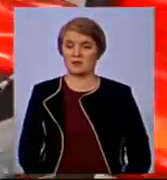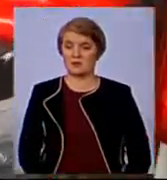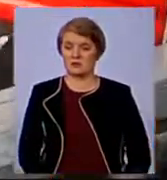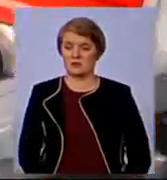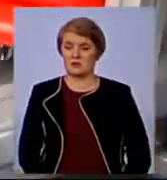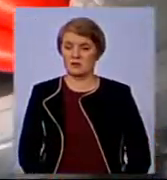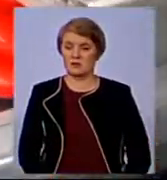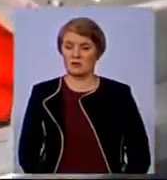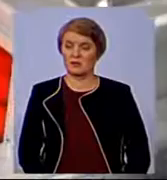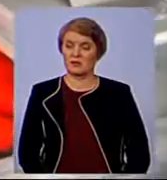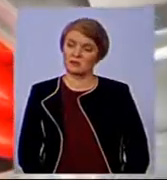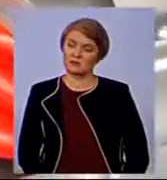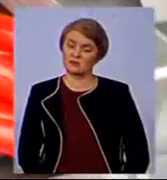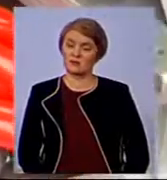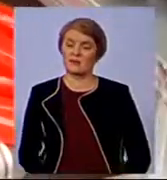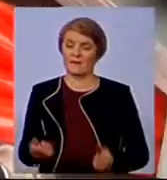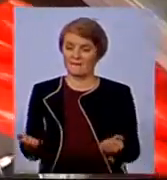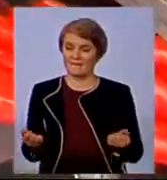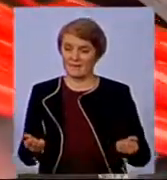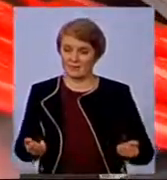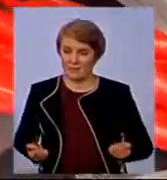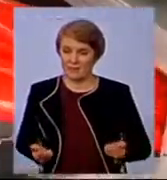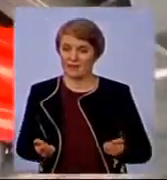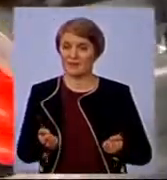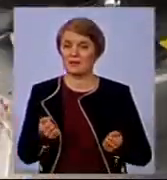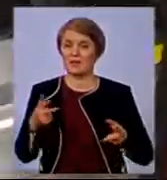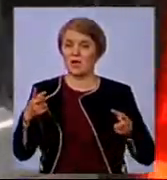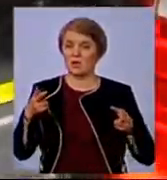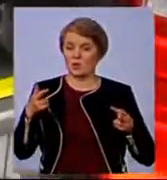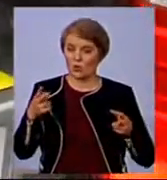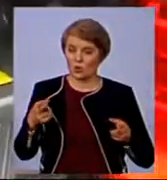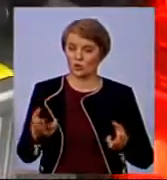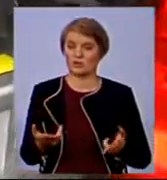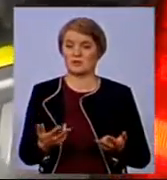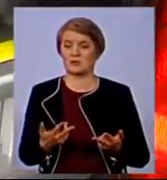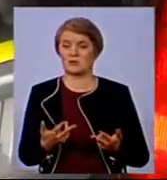чином. Воно виймається, от ножиці,